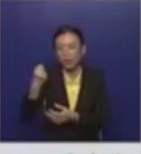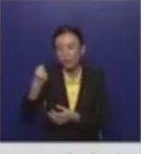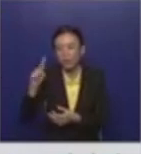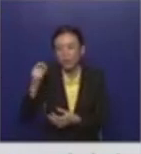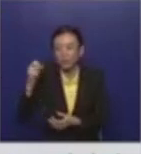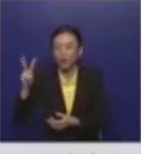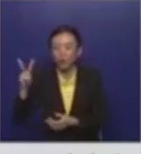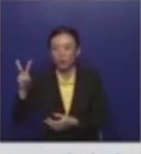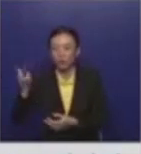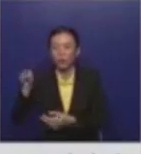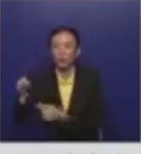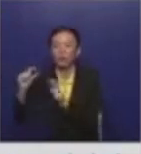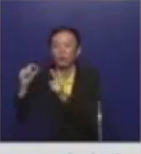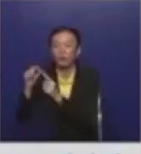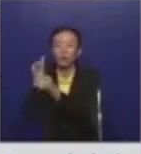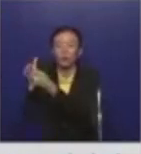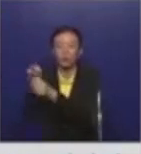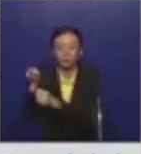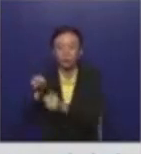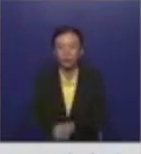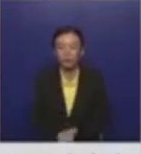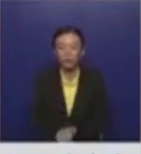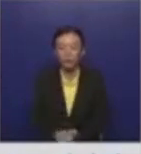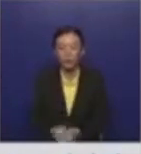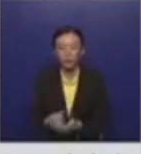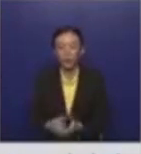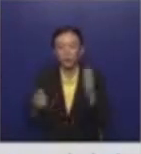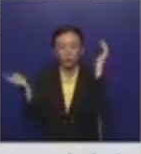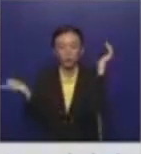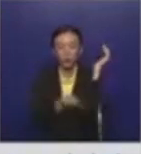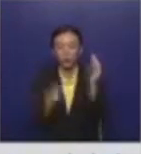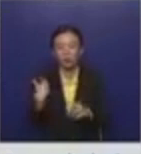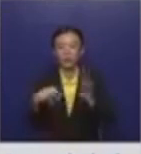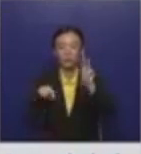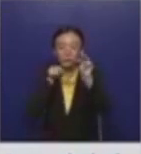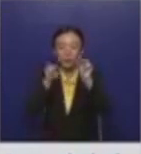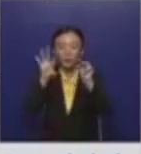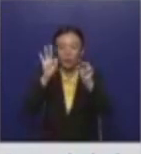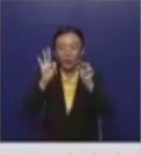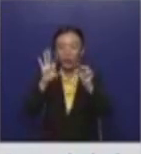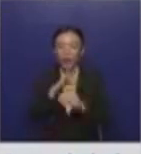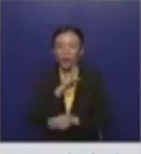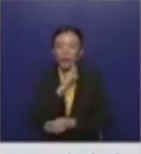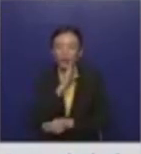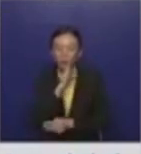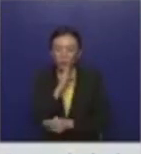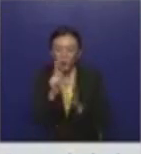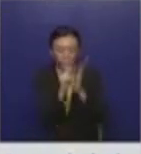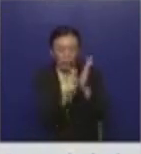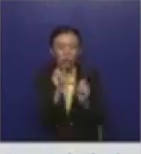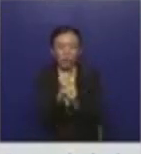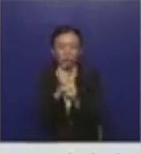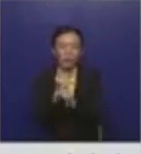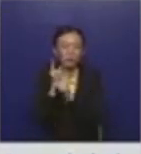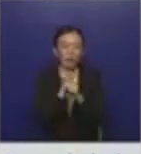การมาตราที่มีกำหนดโทษอยู่ในมาตรา9 การฝ่าฝืนหรือไม่ปฏิบัติตามกฎกระทรวงตามวรร